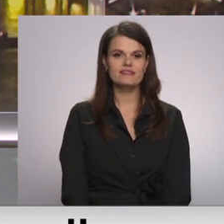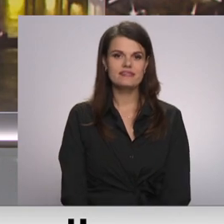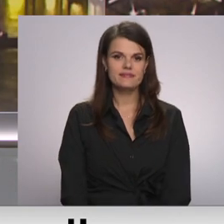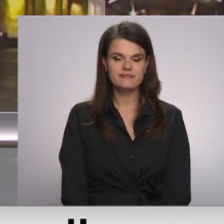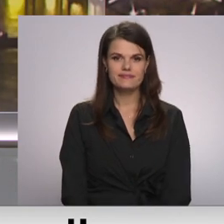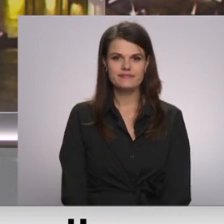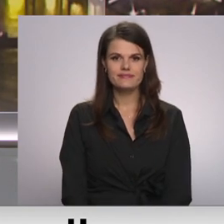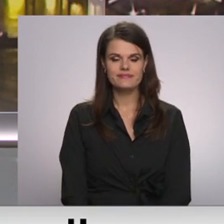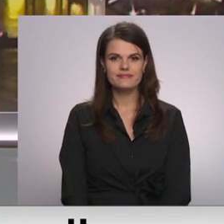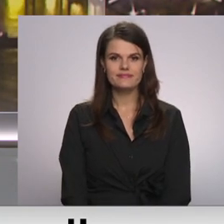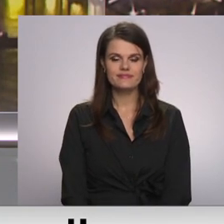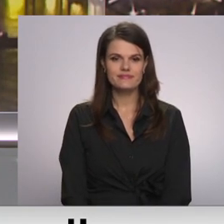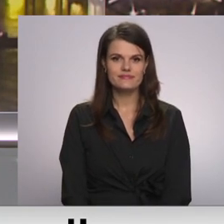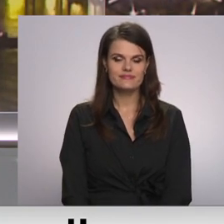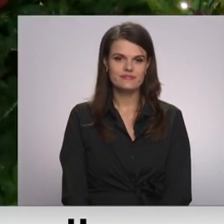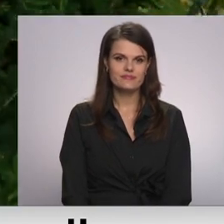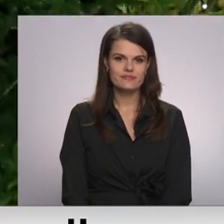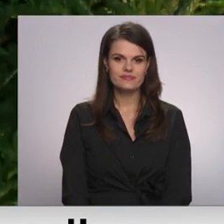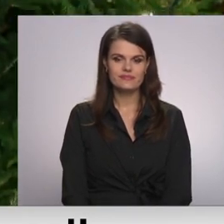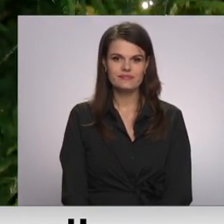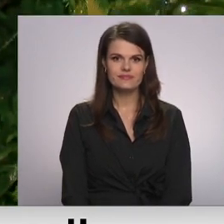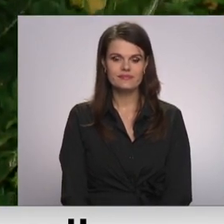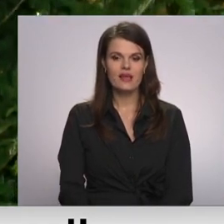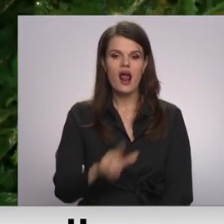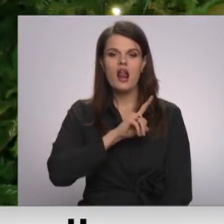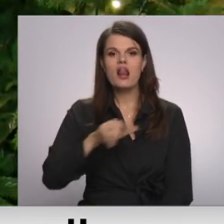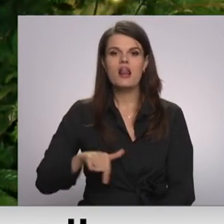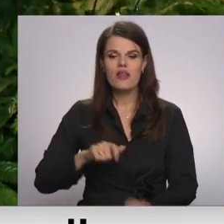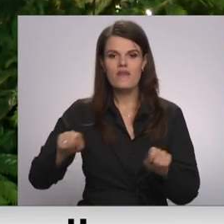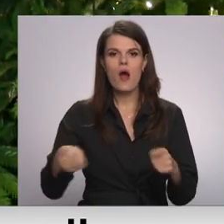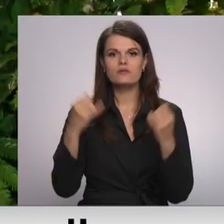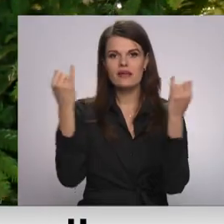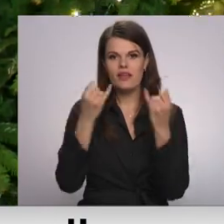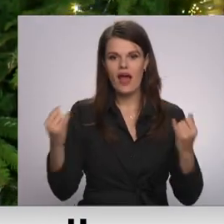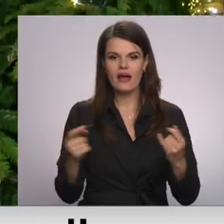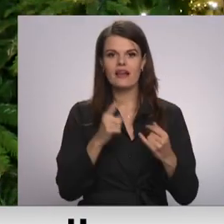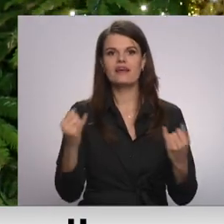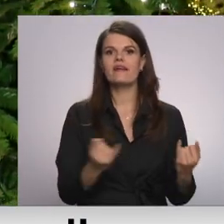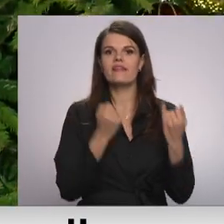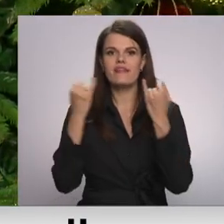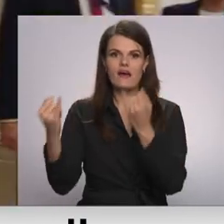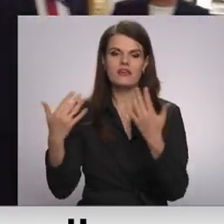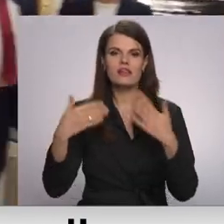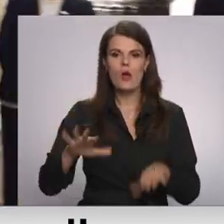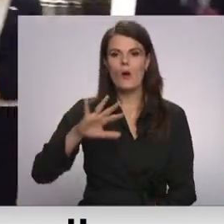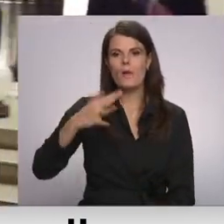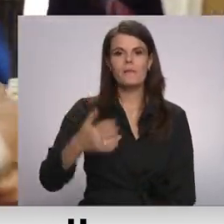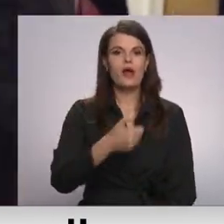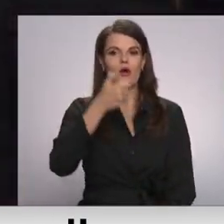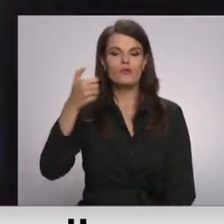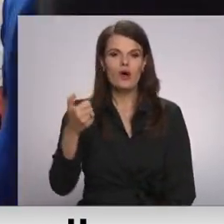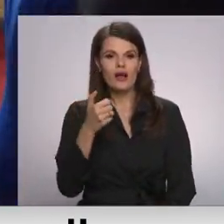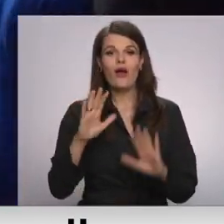korespondente Lielbritānijā Ilze Kalve. Latvijā audzēta egle tiek dāvināta jau 5. Gadu,